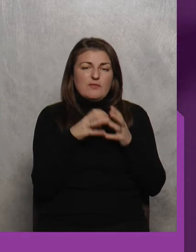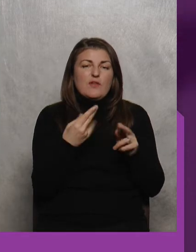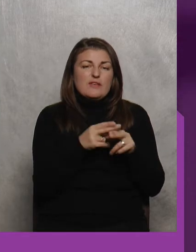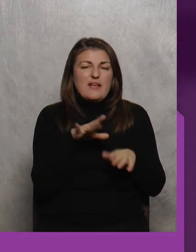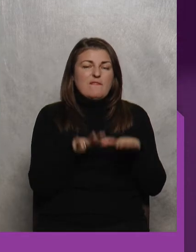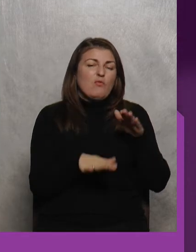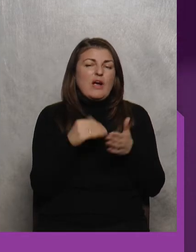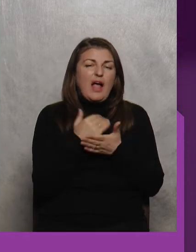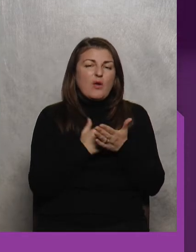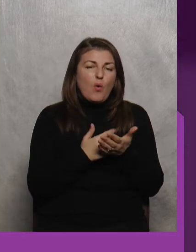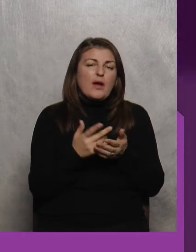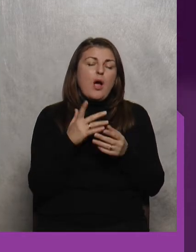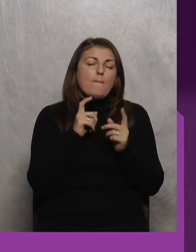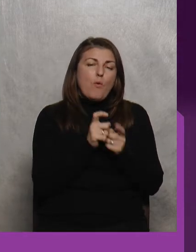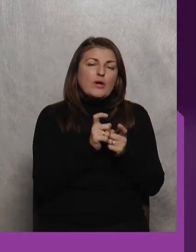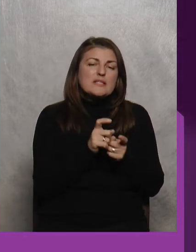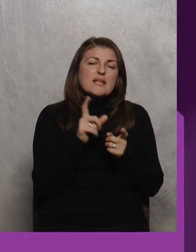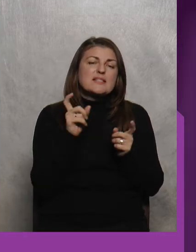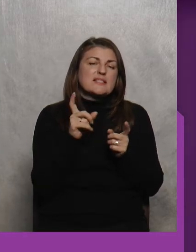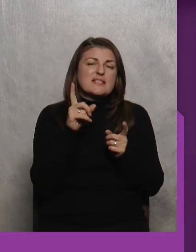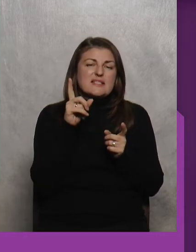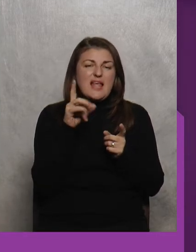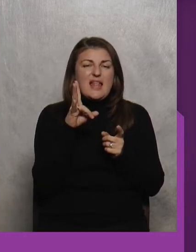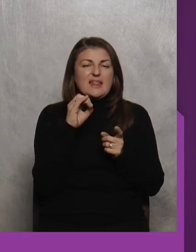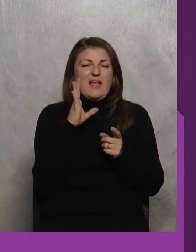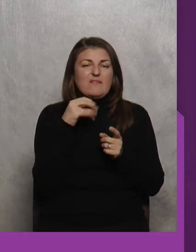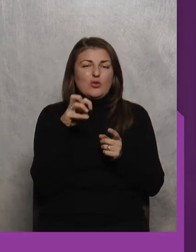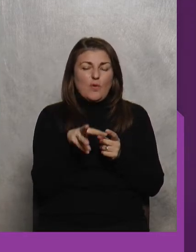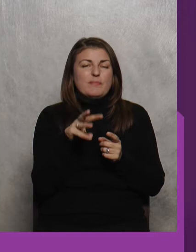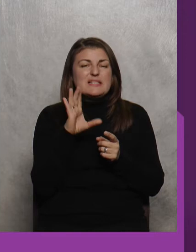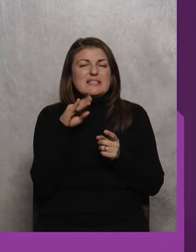цій ваговій категорії, бореться з Невидом Стефаном.